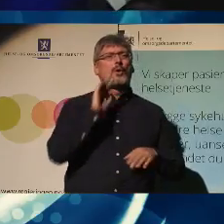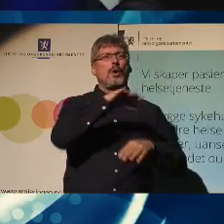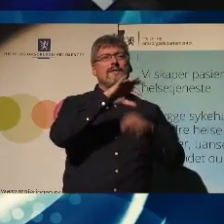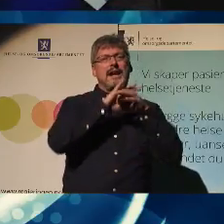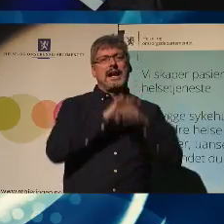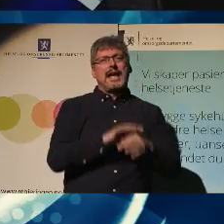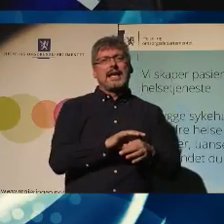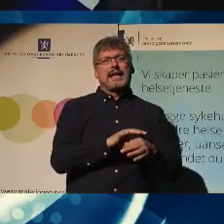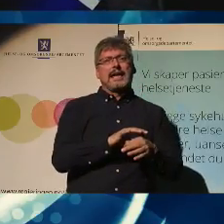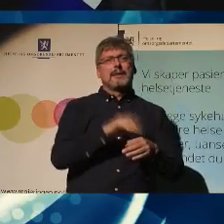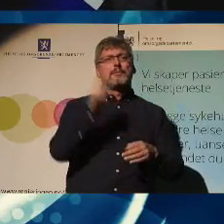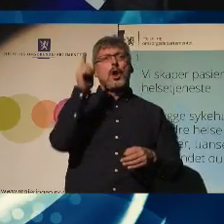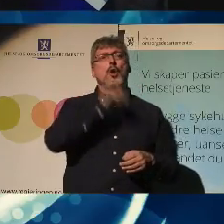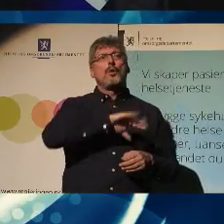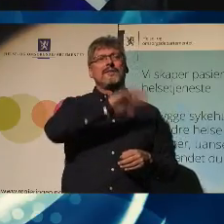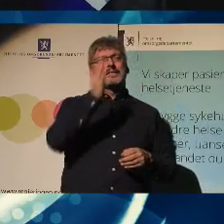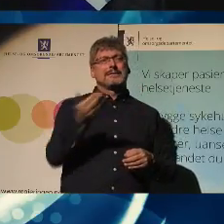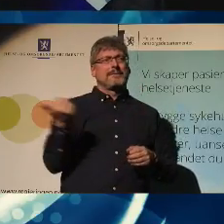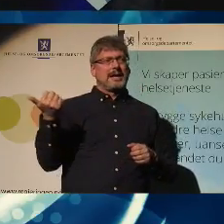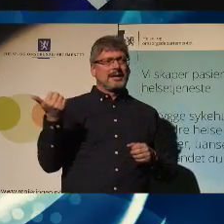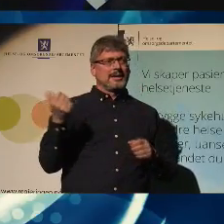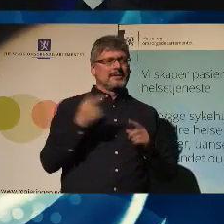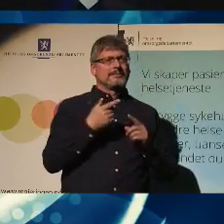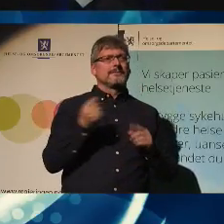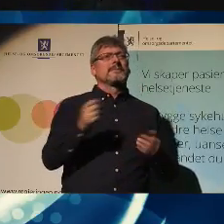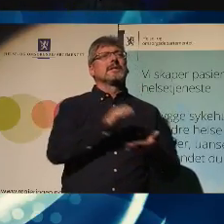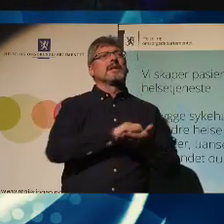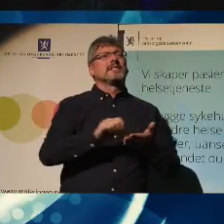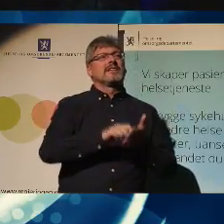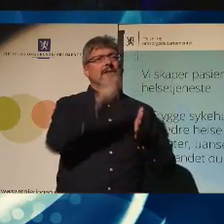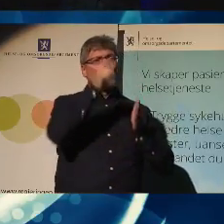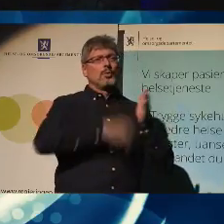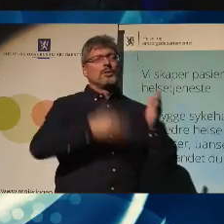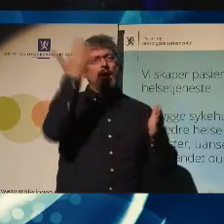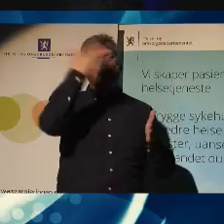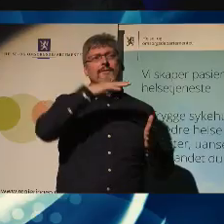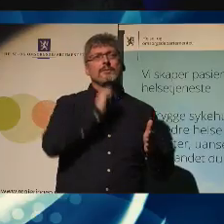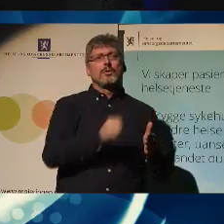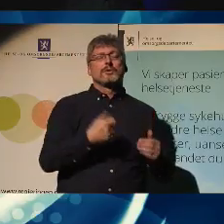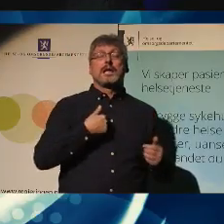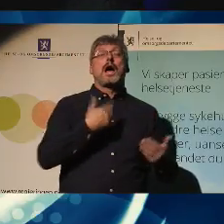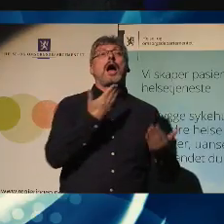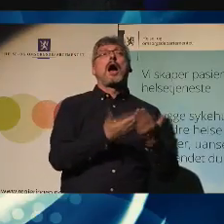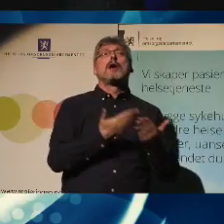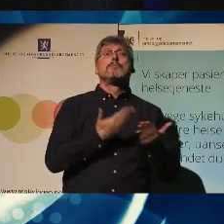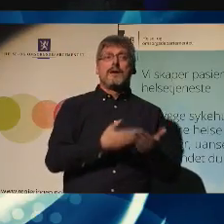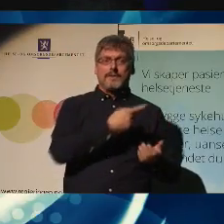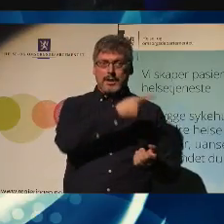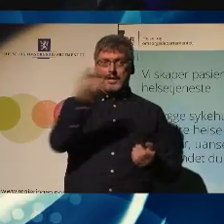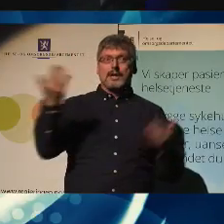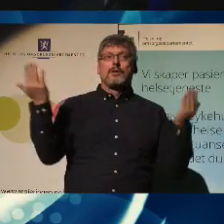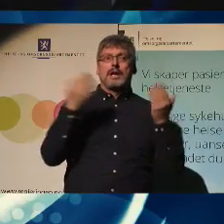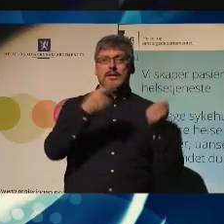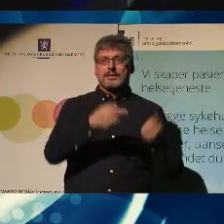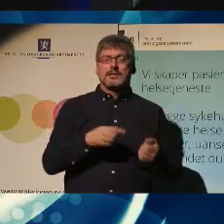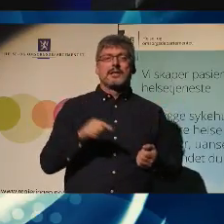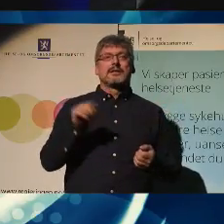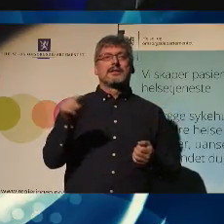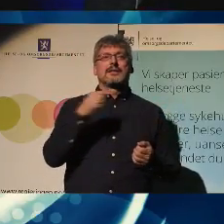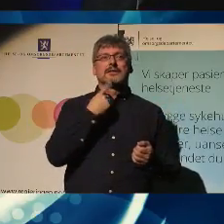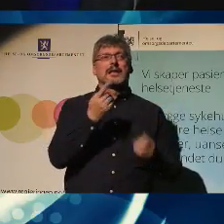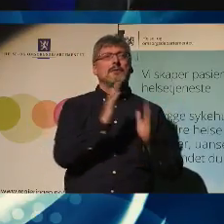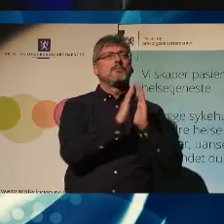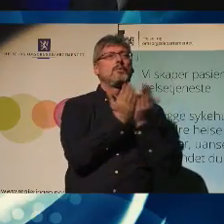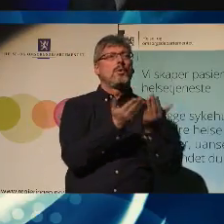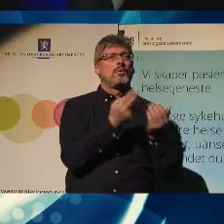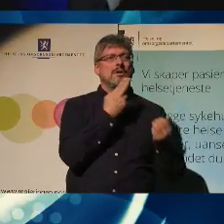ved Lovisenberg Hospice, har skrevet en kronikk i Aftenposten som jeg vil anbefale, som dere kan se inn på. Der omtaler han en bok